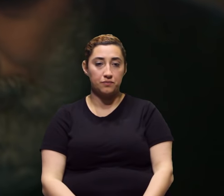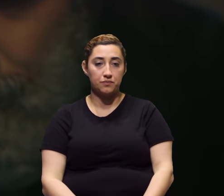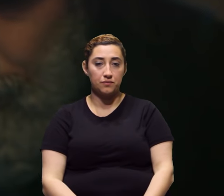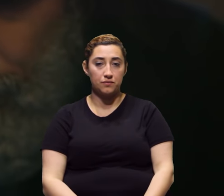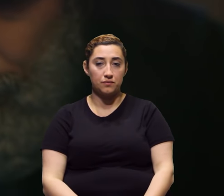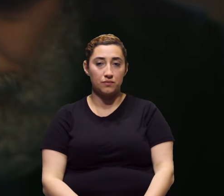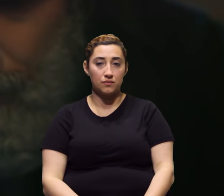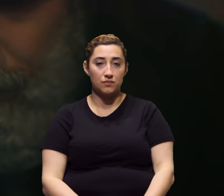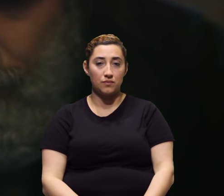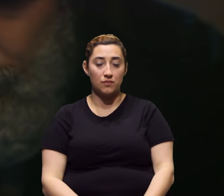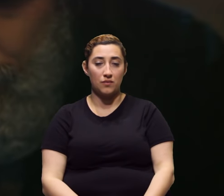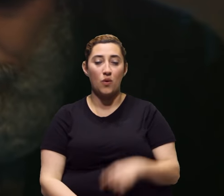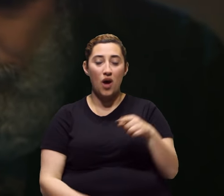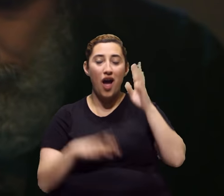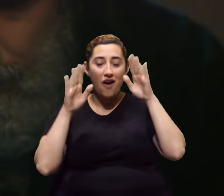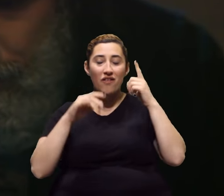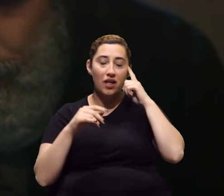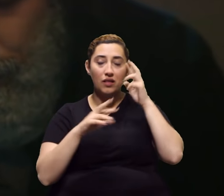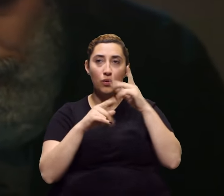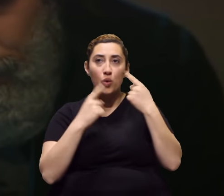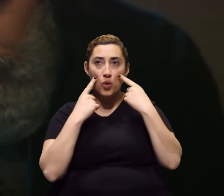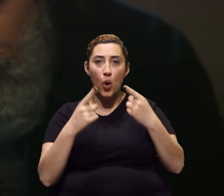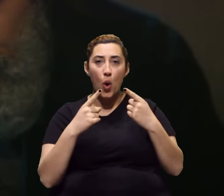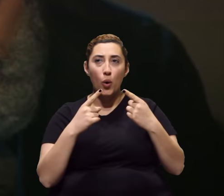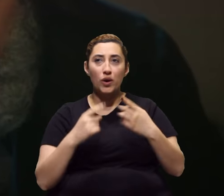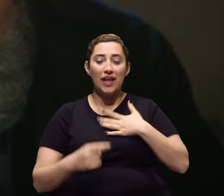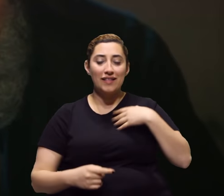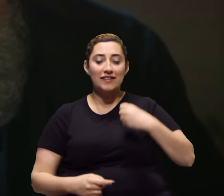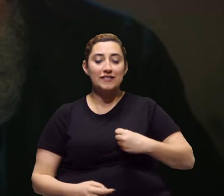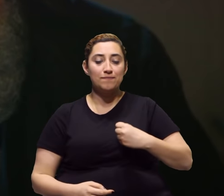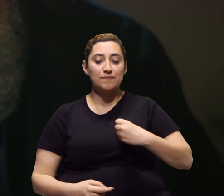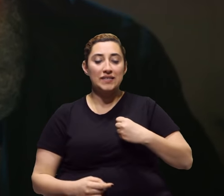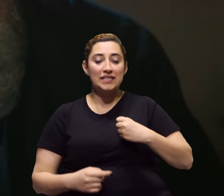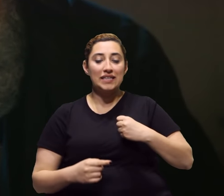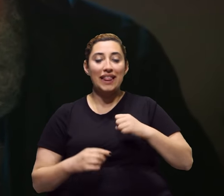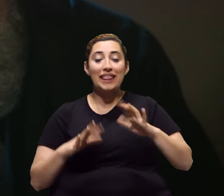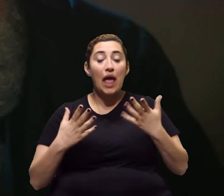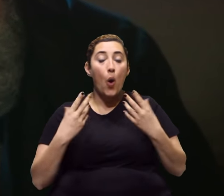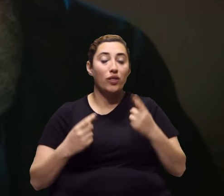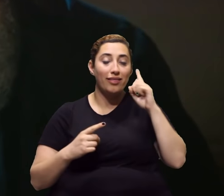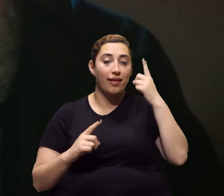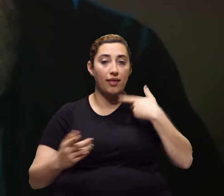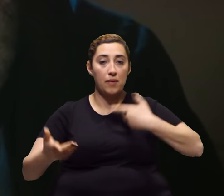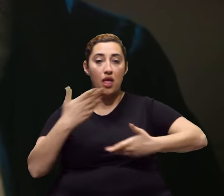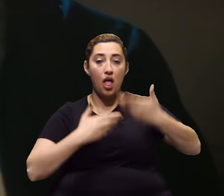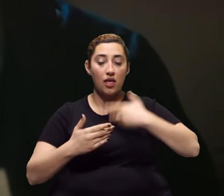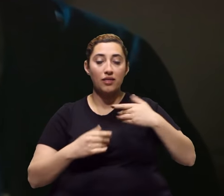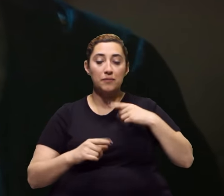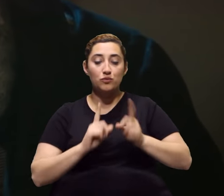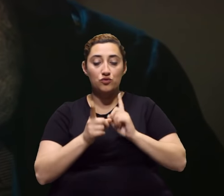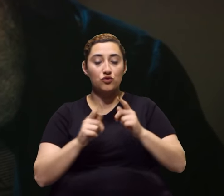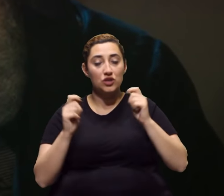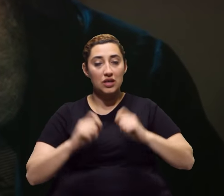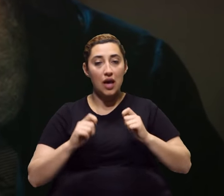Manamda gördüğüm hayvanatın nefsani halleri temsil ettiğini bir bir anlatıp yol